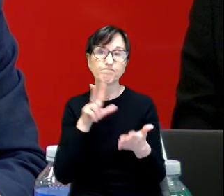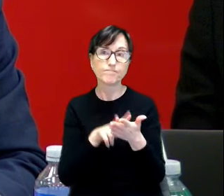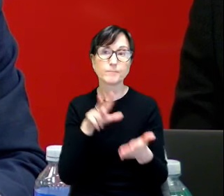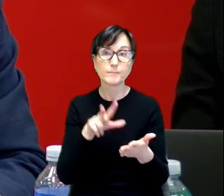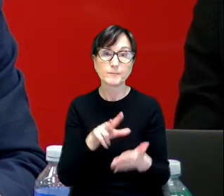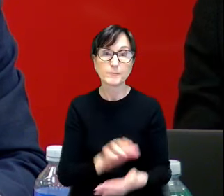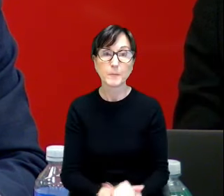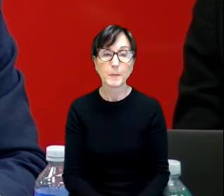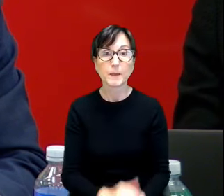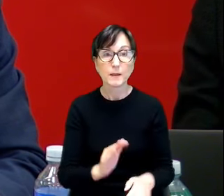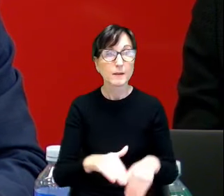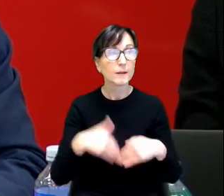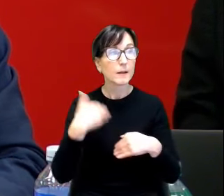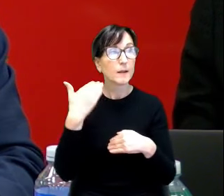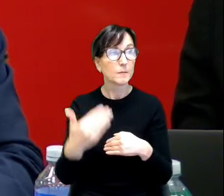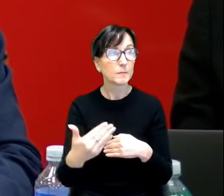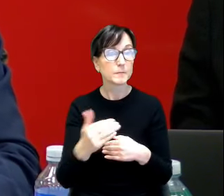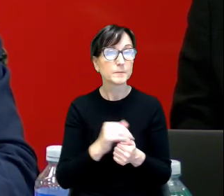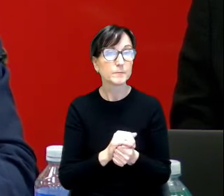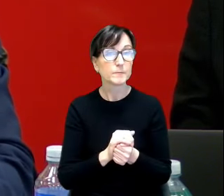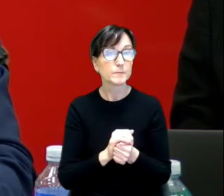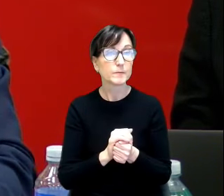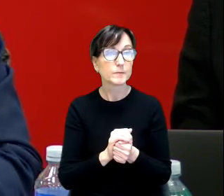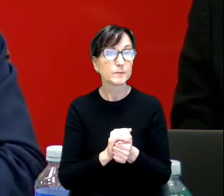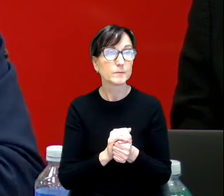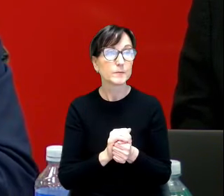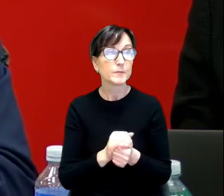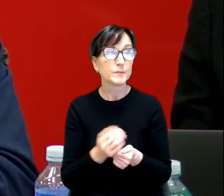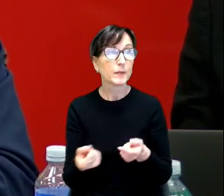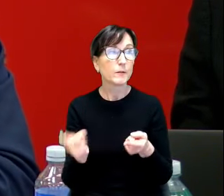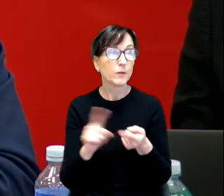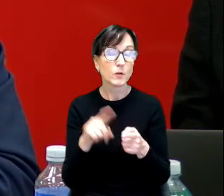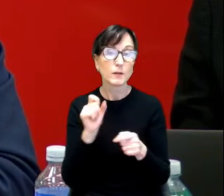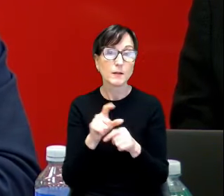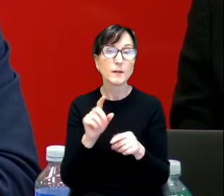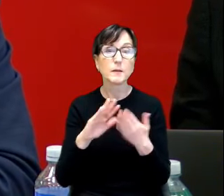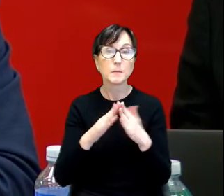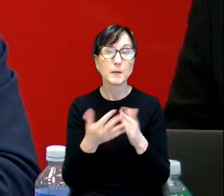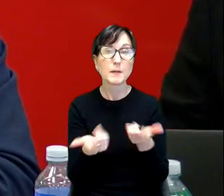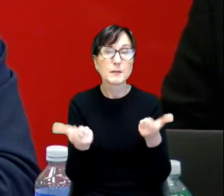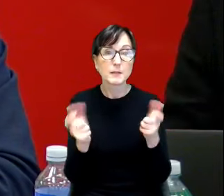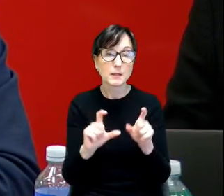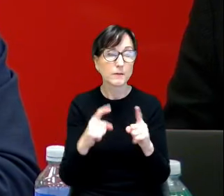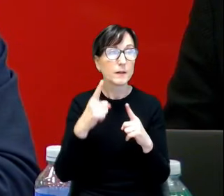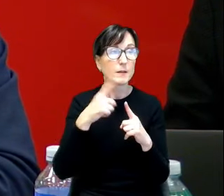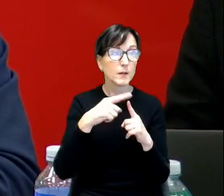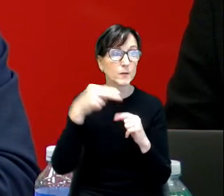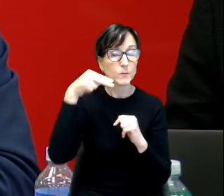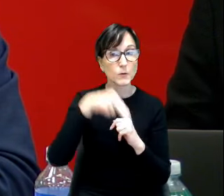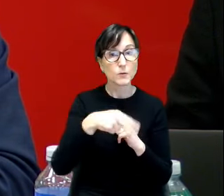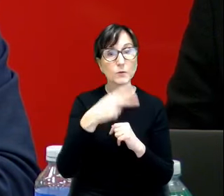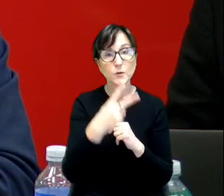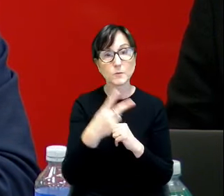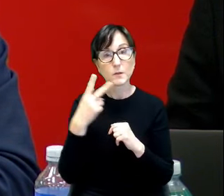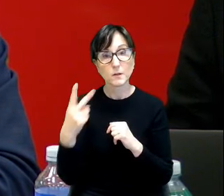darbotvarkės klausimas a dėl klaipėdos miesto savivaldybės tarybos 202